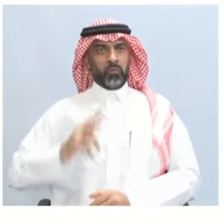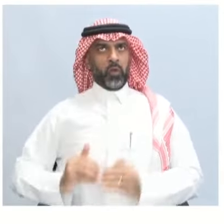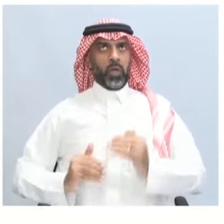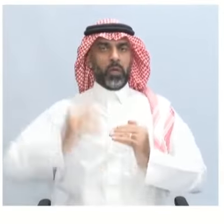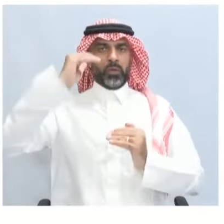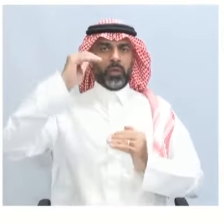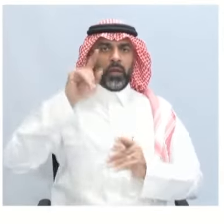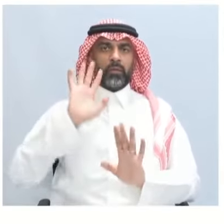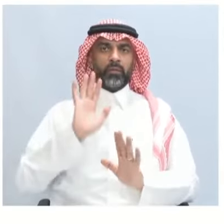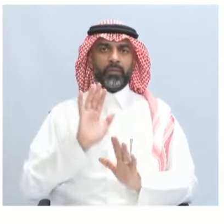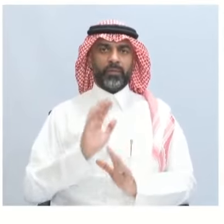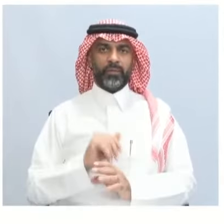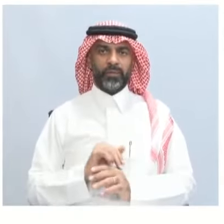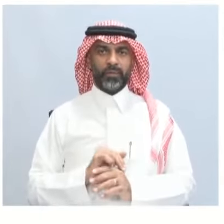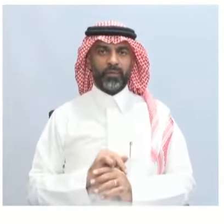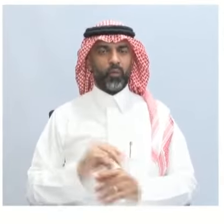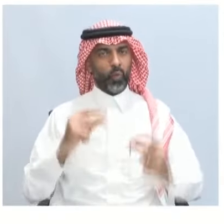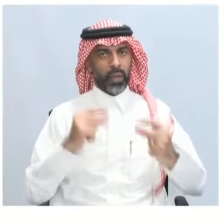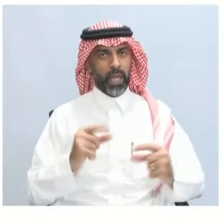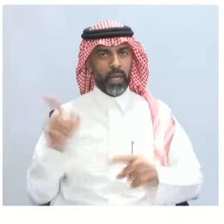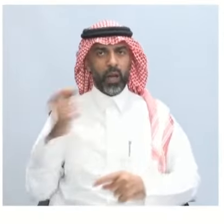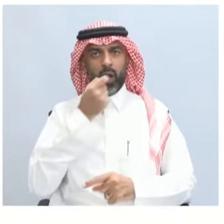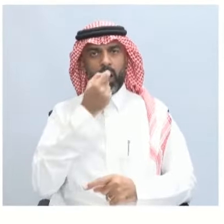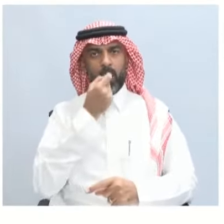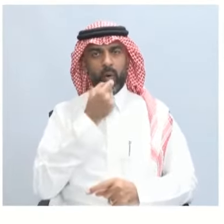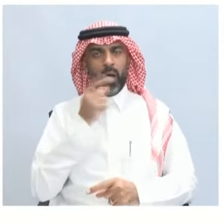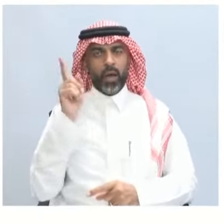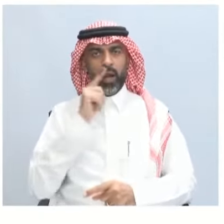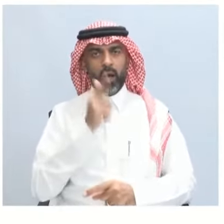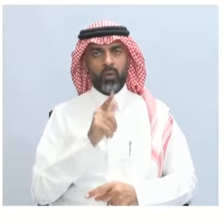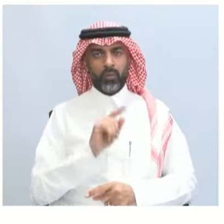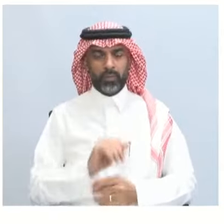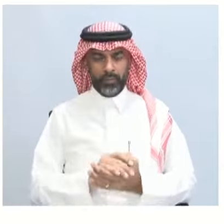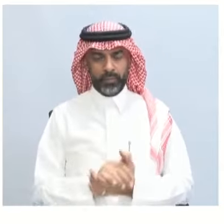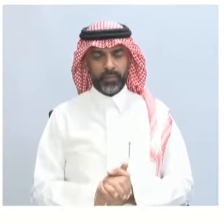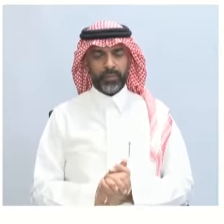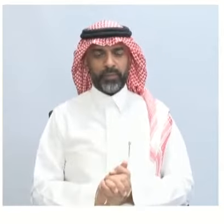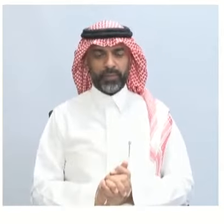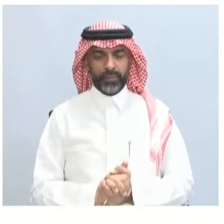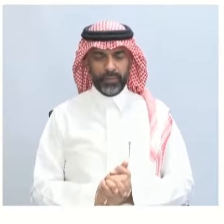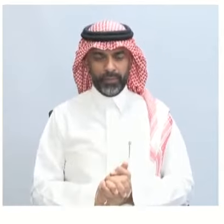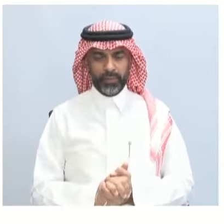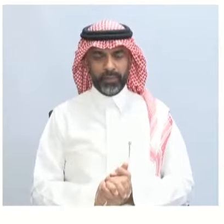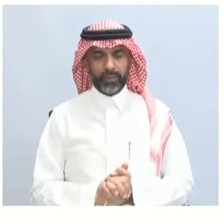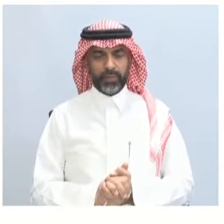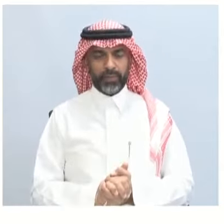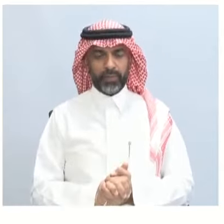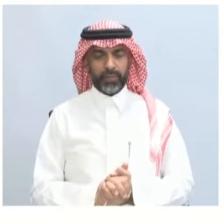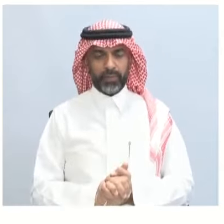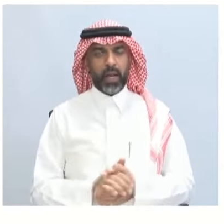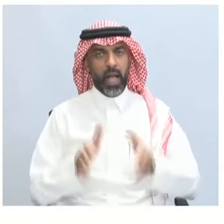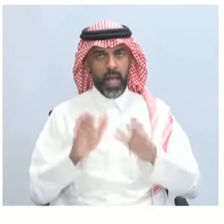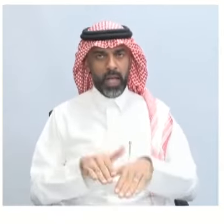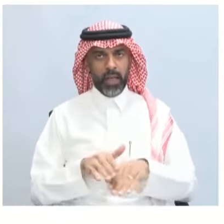والعلو ودليل ذلك كما ذكرنا قول الله عز عز وجل ولا تهنوا ولا تحزنوا وانتم الاعلون ان كنتم مؤمنين